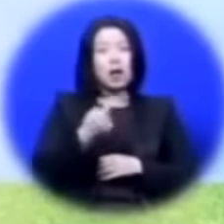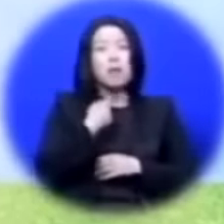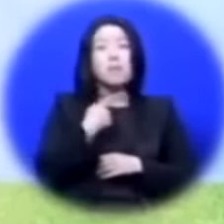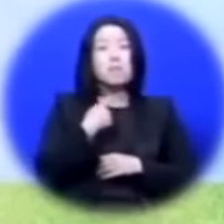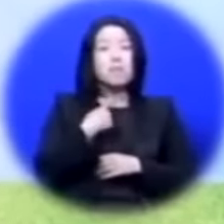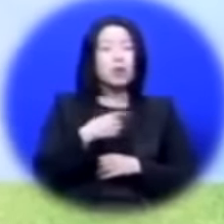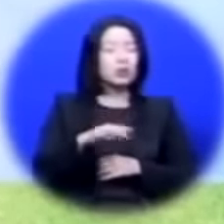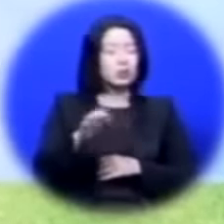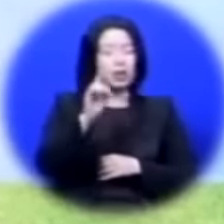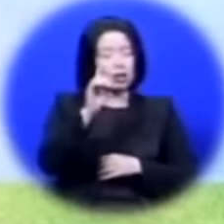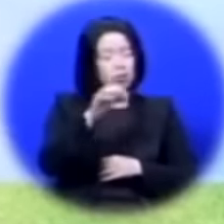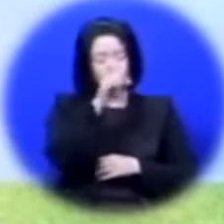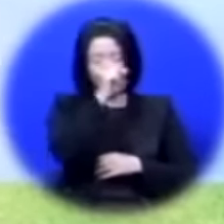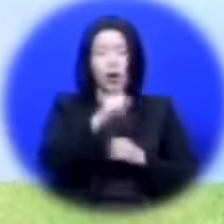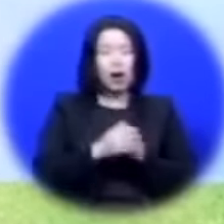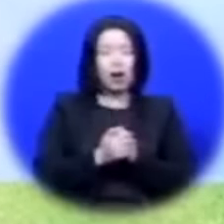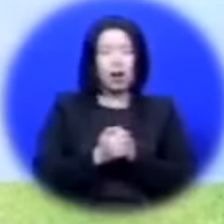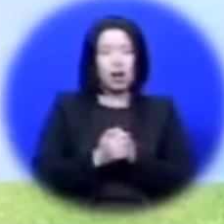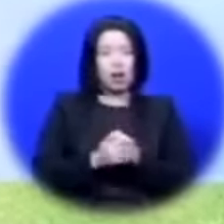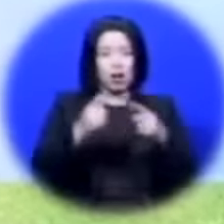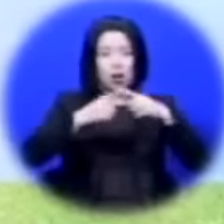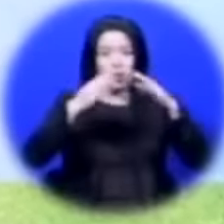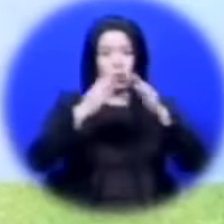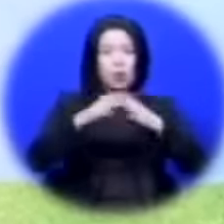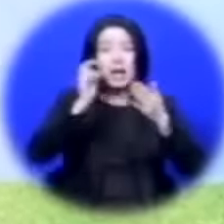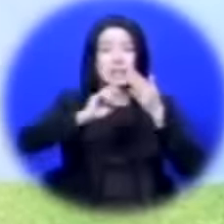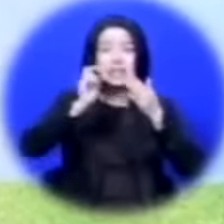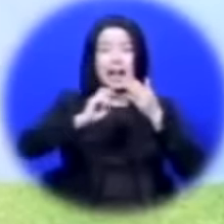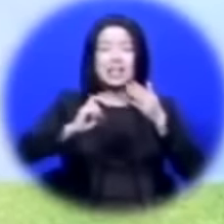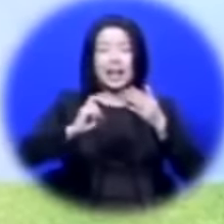하나는 참 좋아서 교회 찬양대